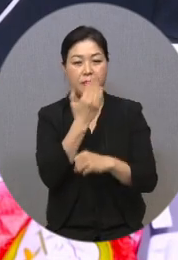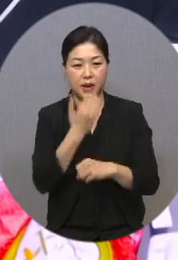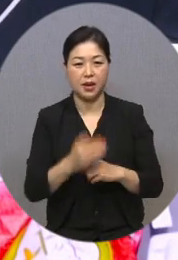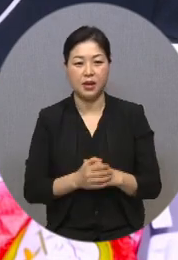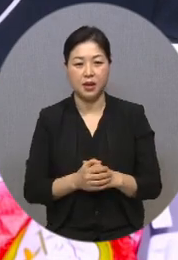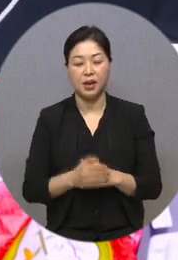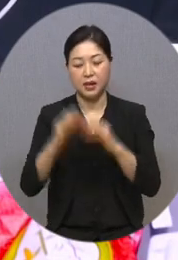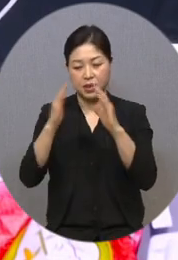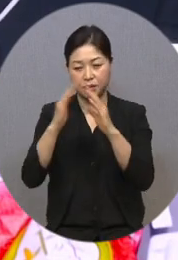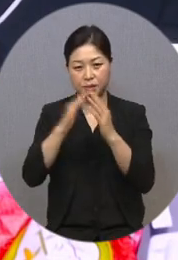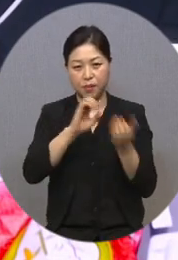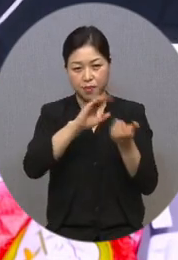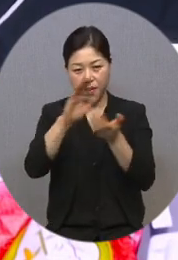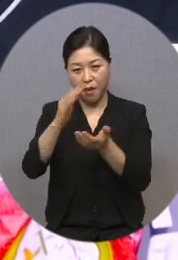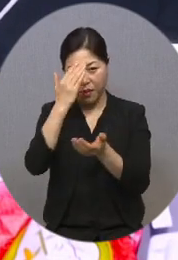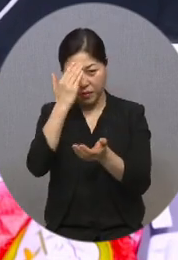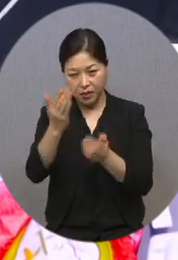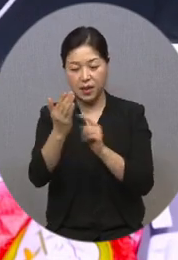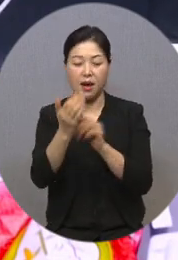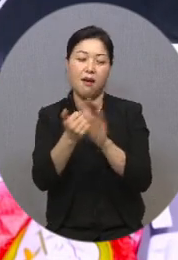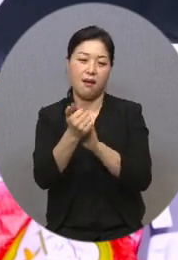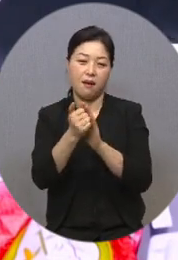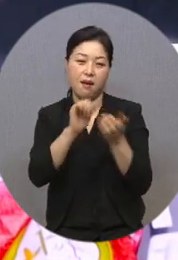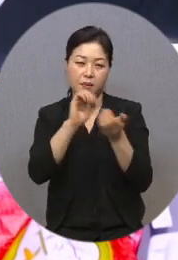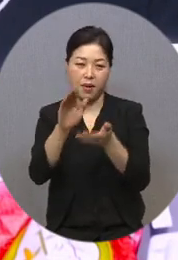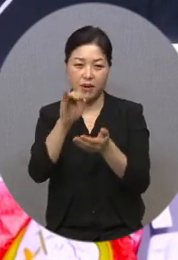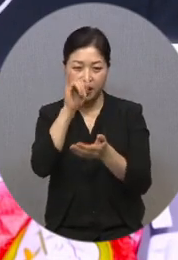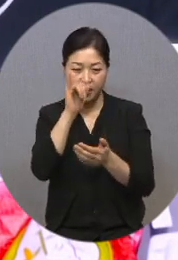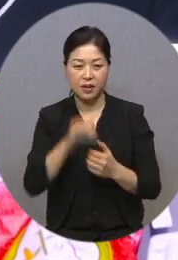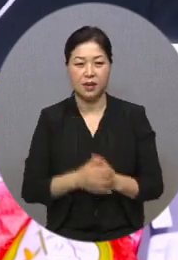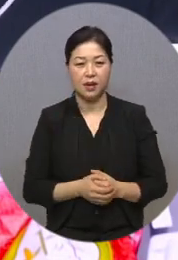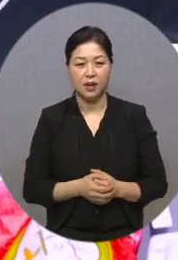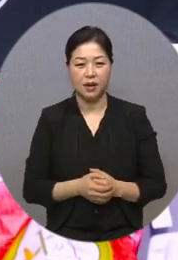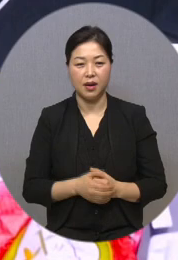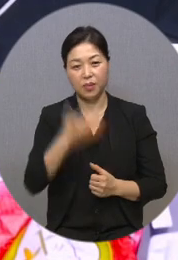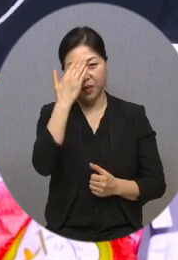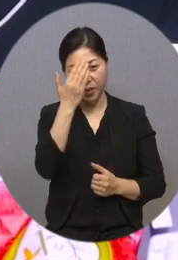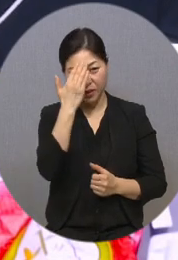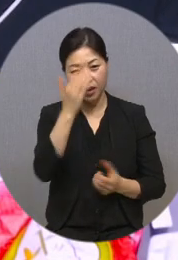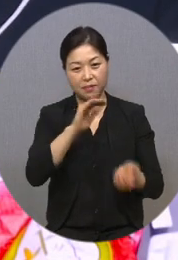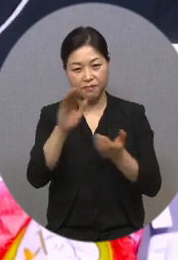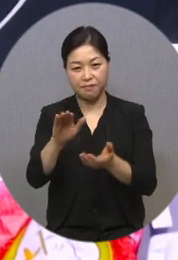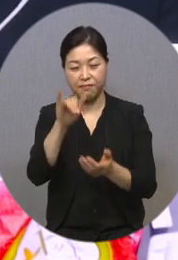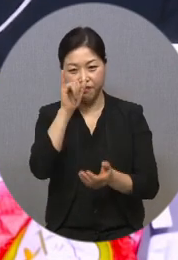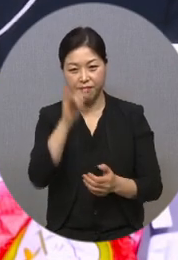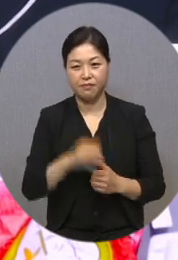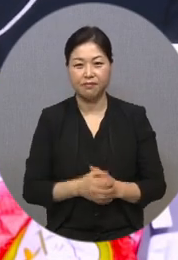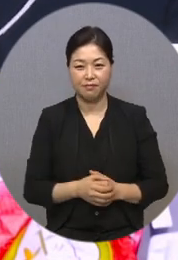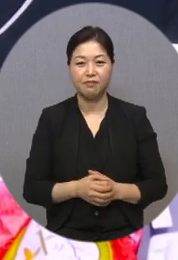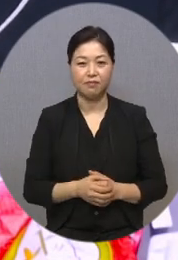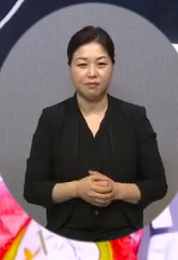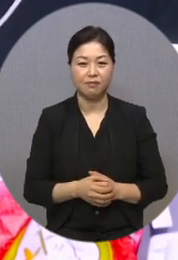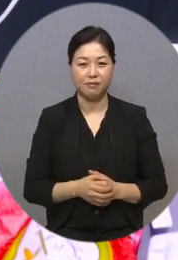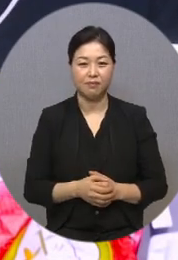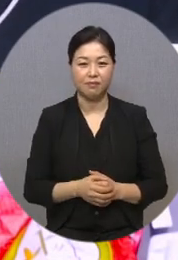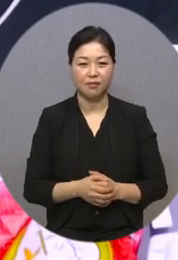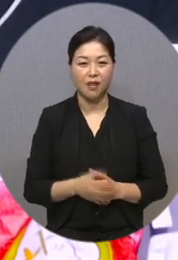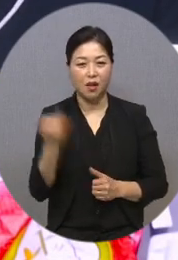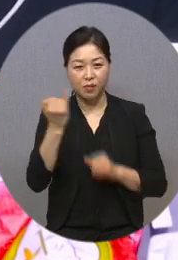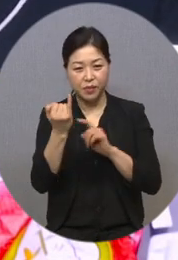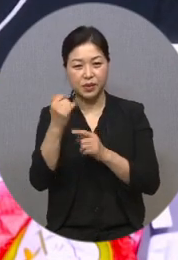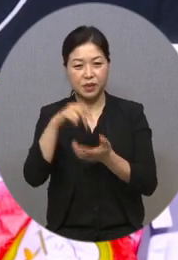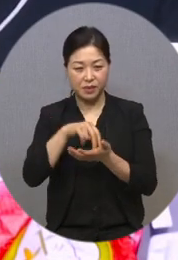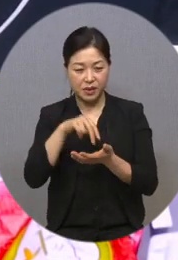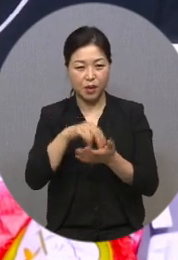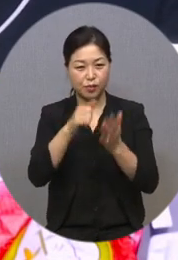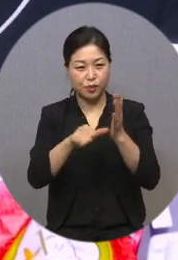집으로 택배까지 무료로 배송까지 해드립니다. 무료로? 무료 배송. 무료로 갑니다. 와 무료 배송. 사실 주부 입장에서는 우리